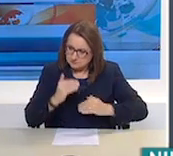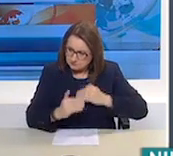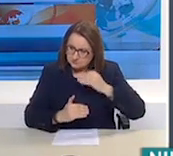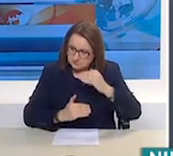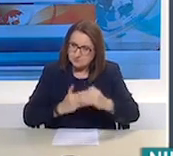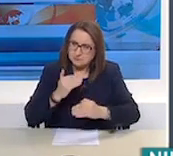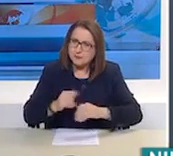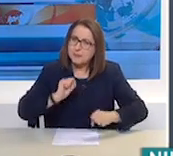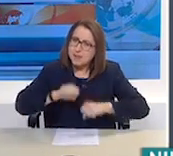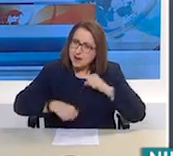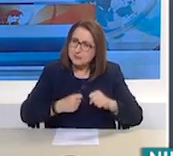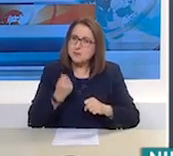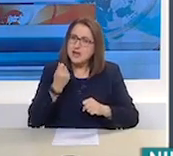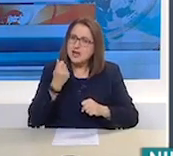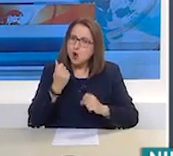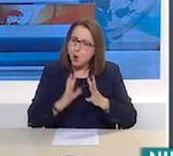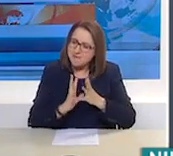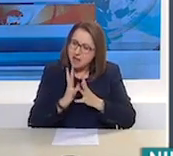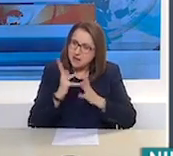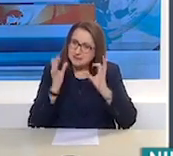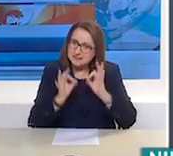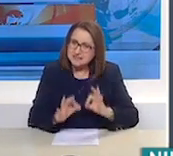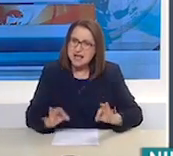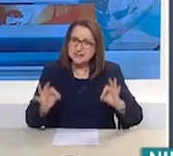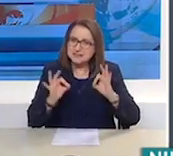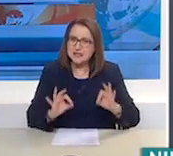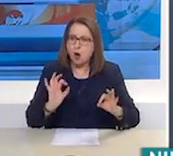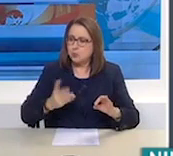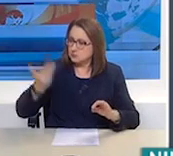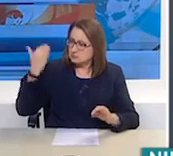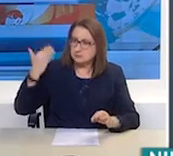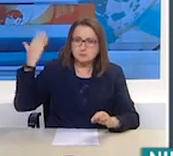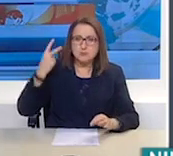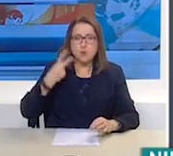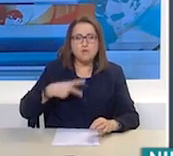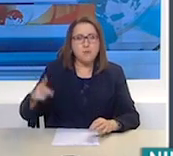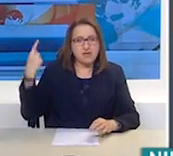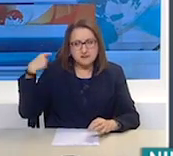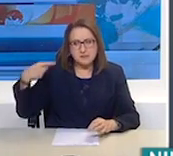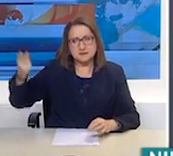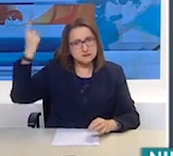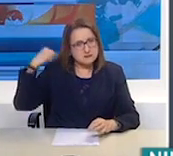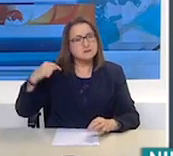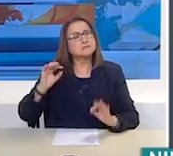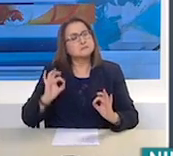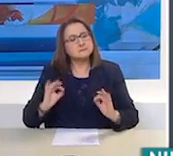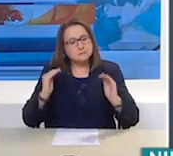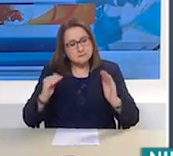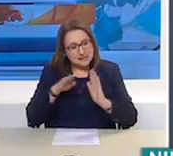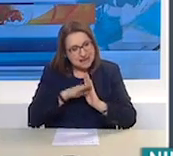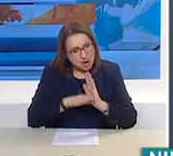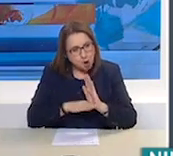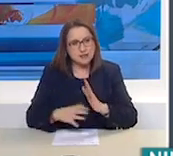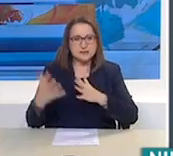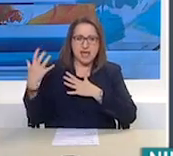οικονομίας μας, όπως και στα δύο προηγούμενα. Τηρούμε τους κανόνες και κρατάμε ψηλά το αίσθημα της ατομικής μας ευθύνης.